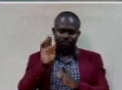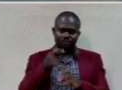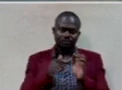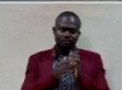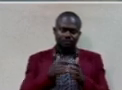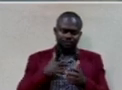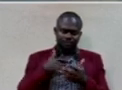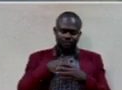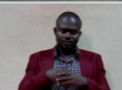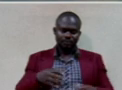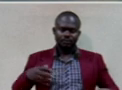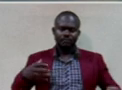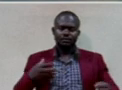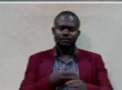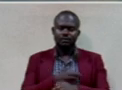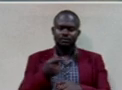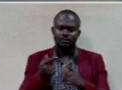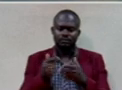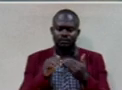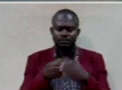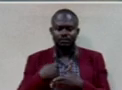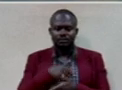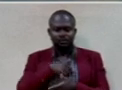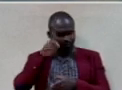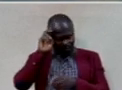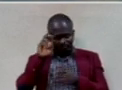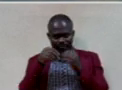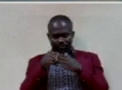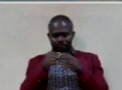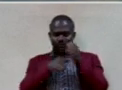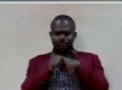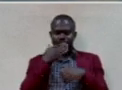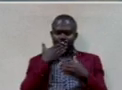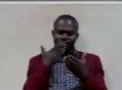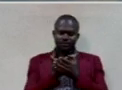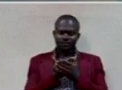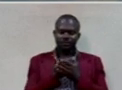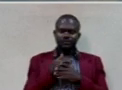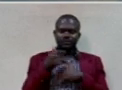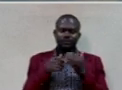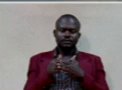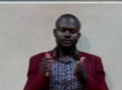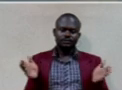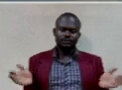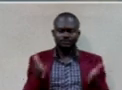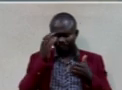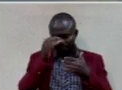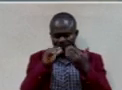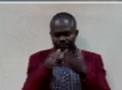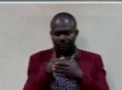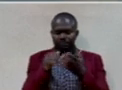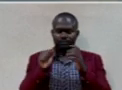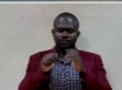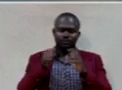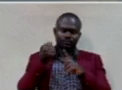bishatsemo ubushobozi. Ibyo ngibyo tukaba twumva ari igikorwa cyiza, twakomeza gukangurira abaturage kugira ngo